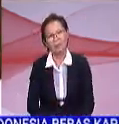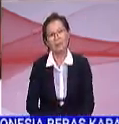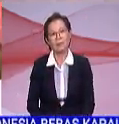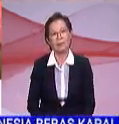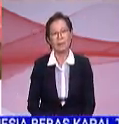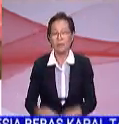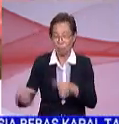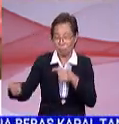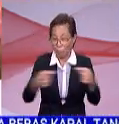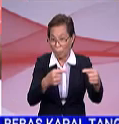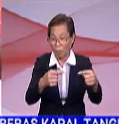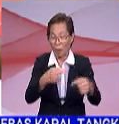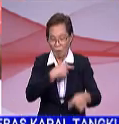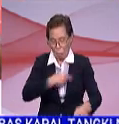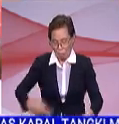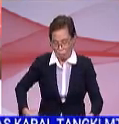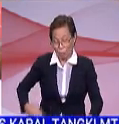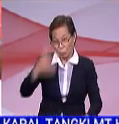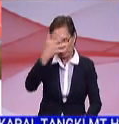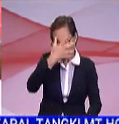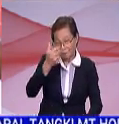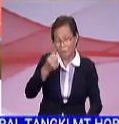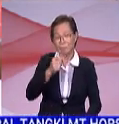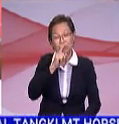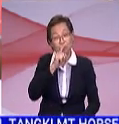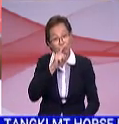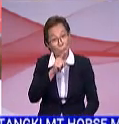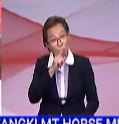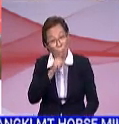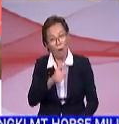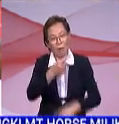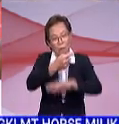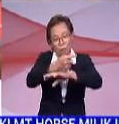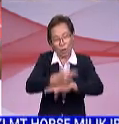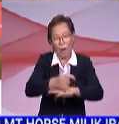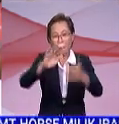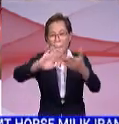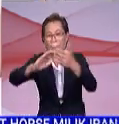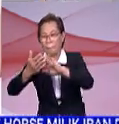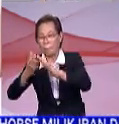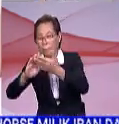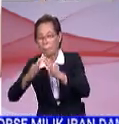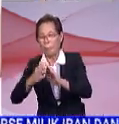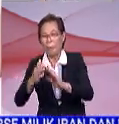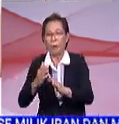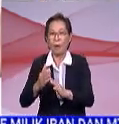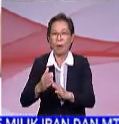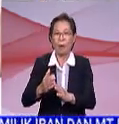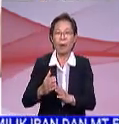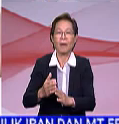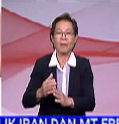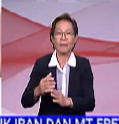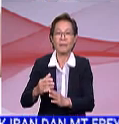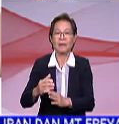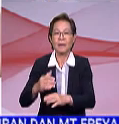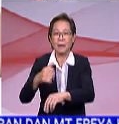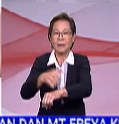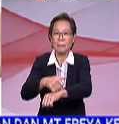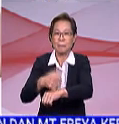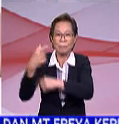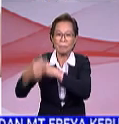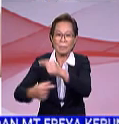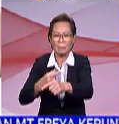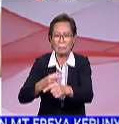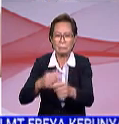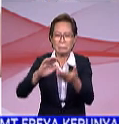sekadar pertandingan ratu cantik, tetapi sebenarnya tradisi masyarakat bagi mengenang legenda pengorbanan